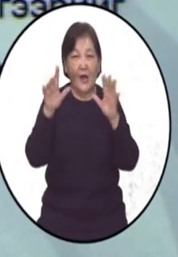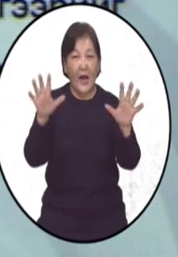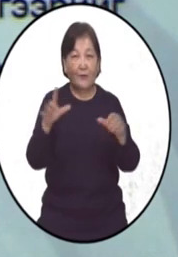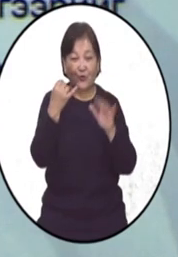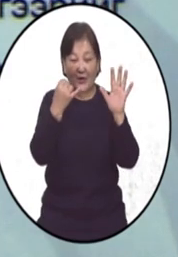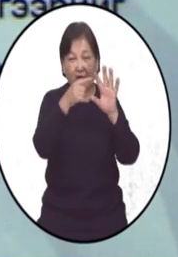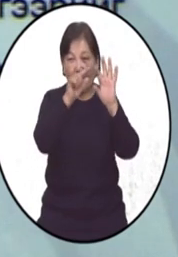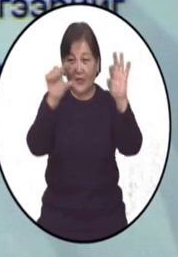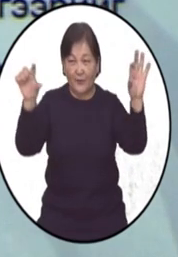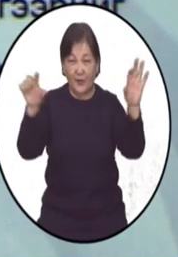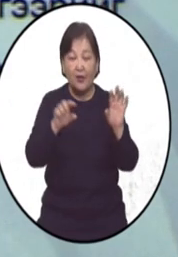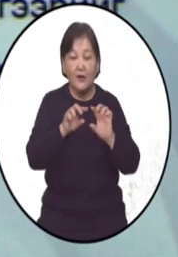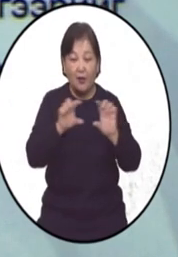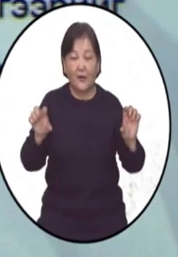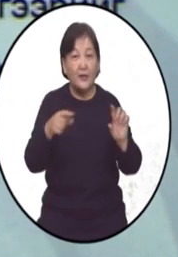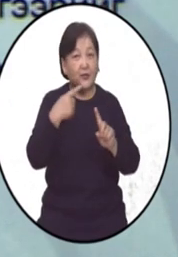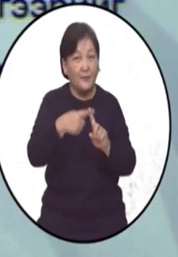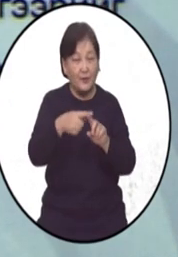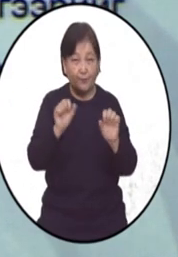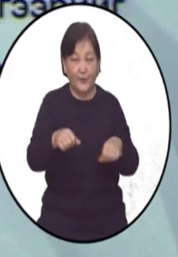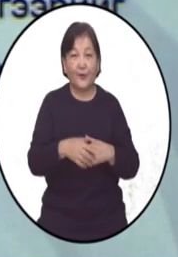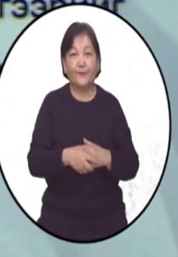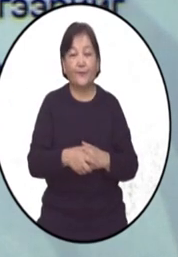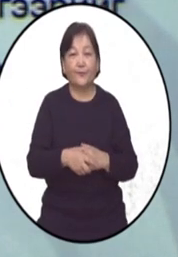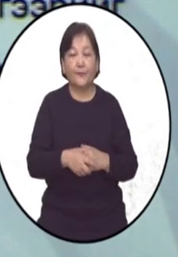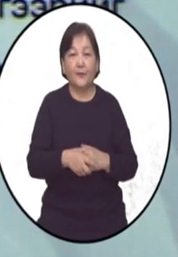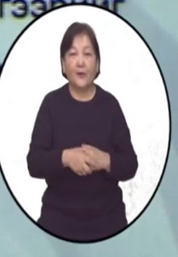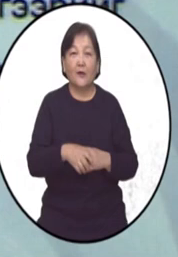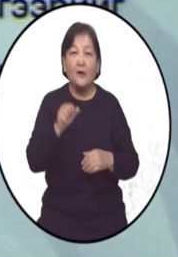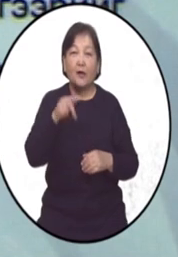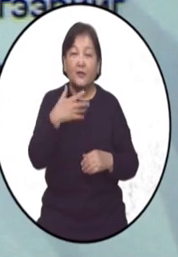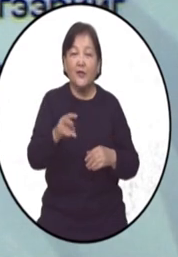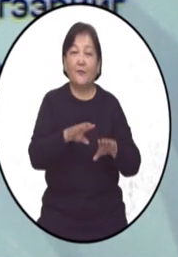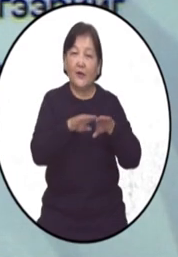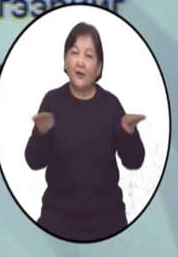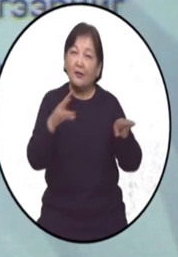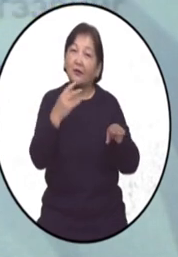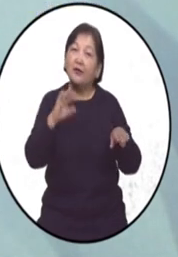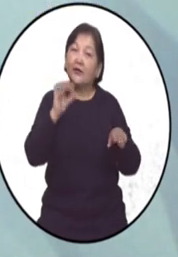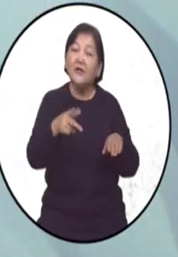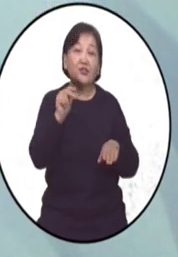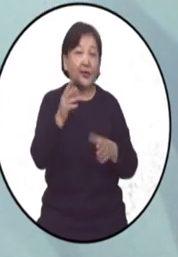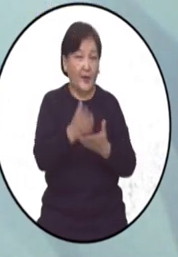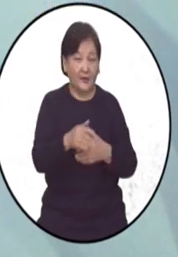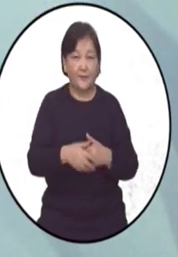системд энэ багны нэмэх алгоритмыг хэрэглэж болно. За тэгэхээр энэ бол алгоритмын нийтлэг байх чанар байна.